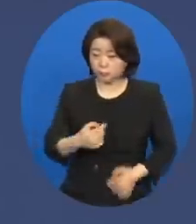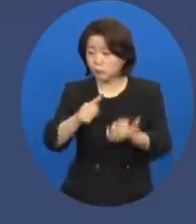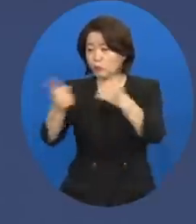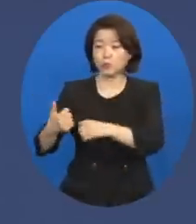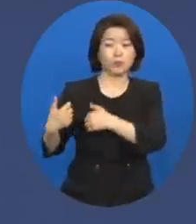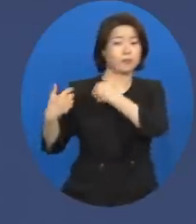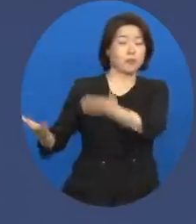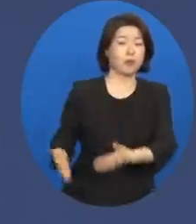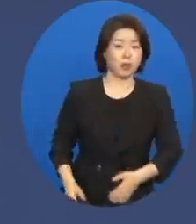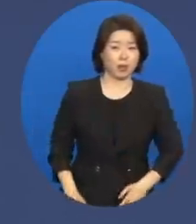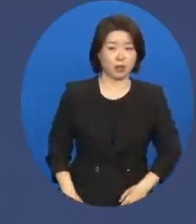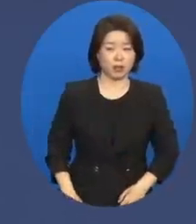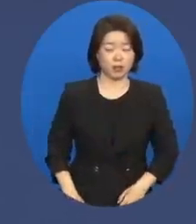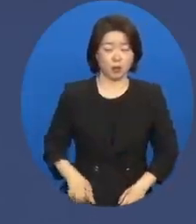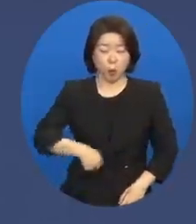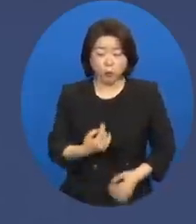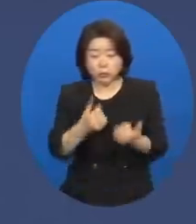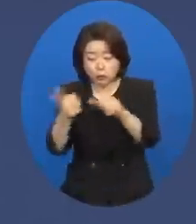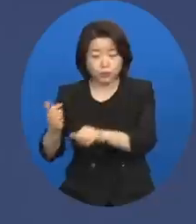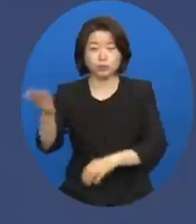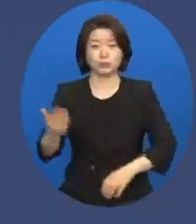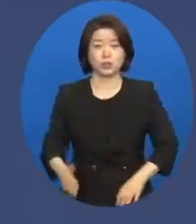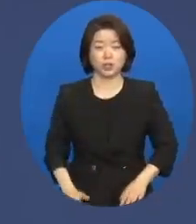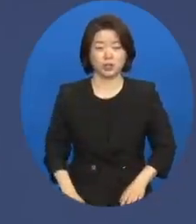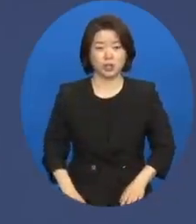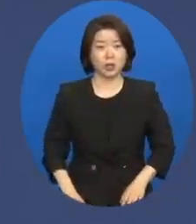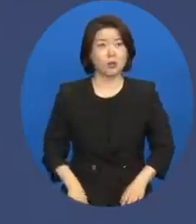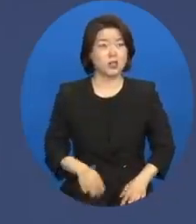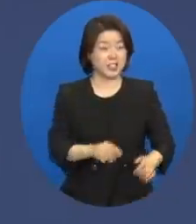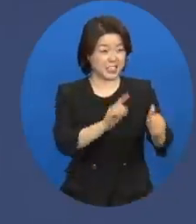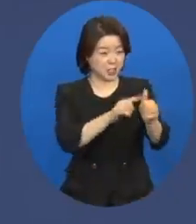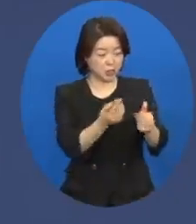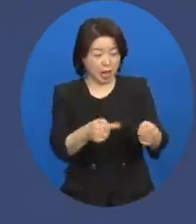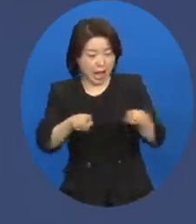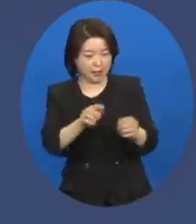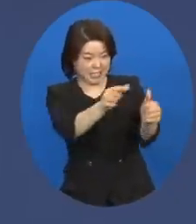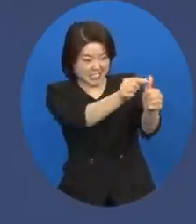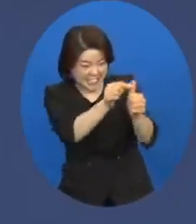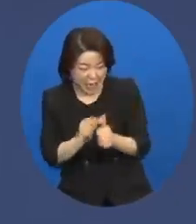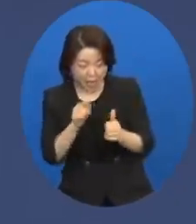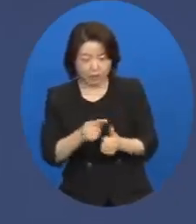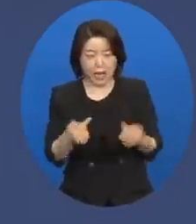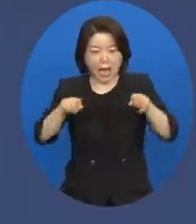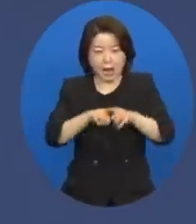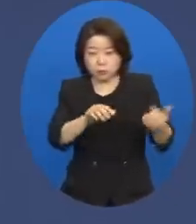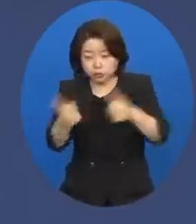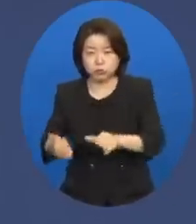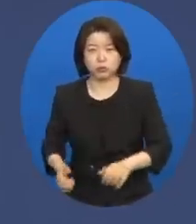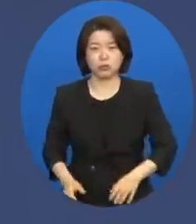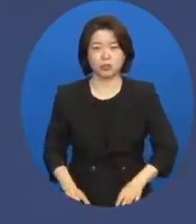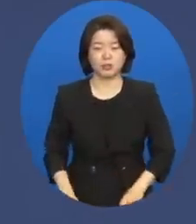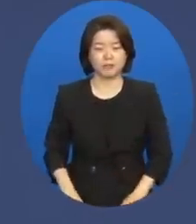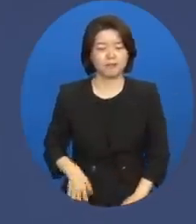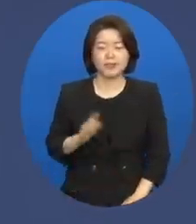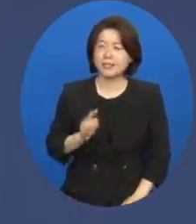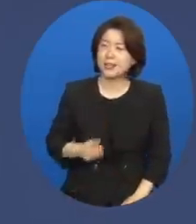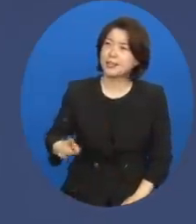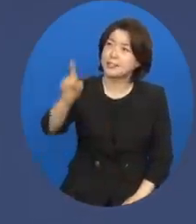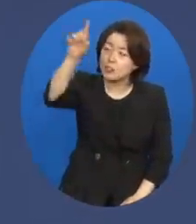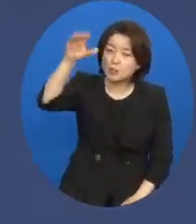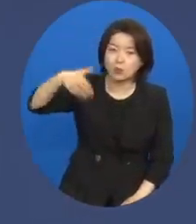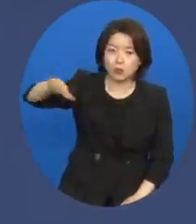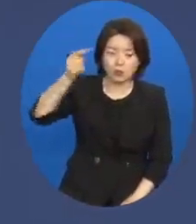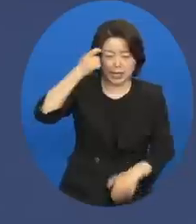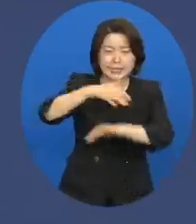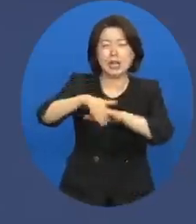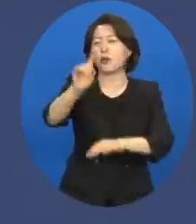죽으라고 그 왜 동반 자살을 하느냐고 왜 그러니까 이제 천국 가면 내가 반드시 내 지금 계획 중에